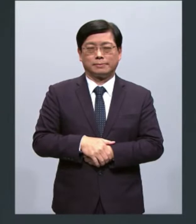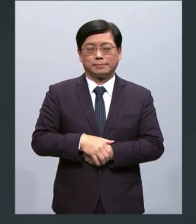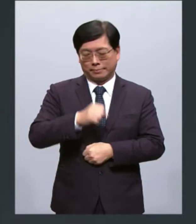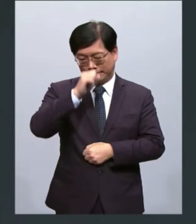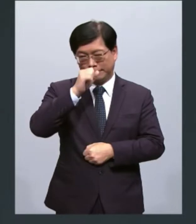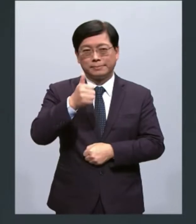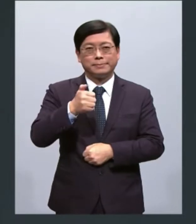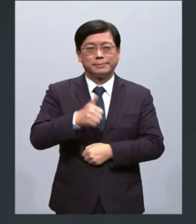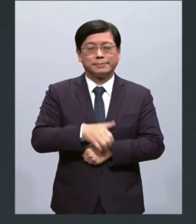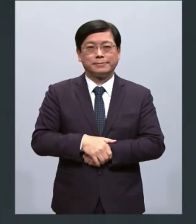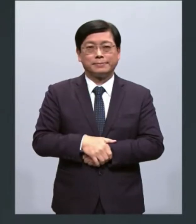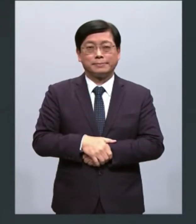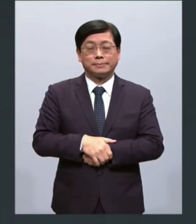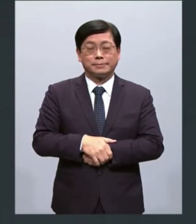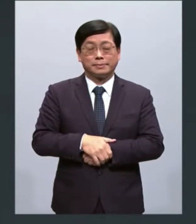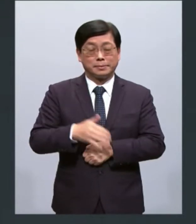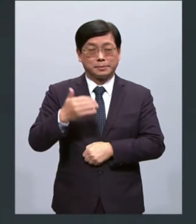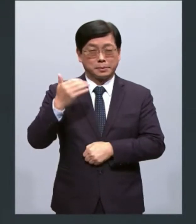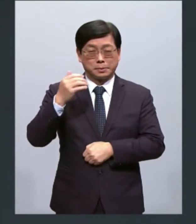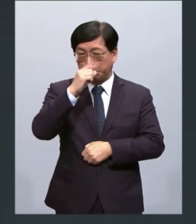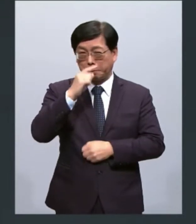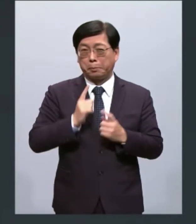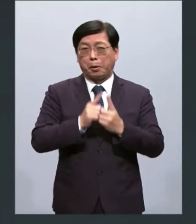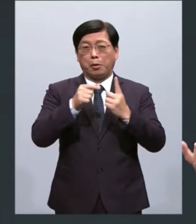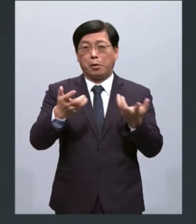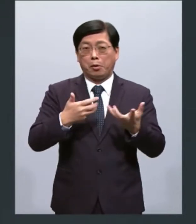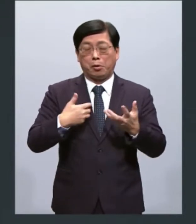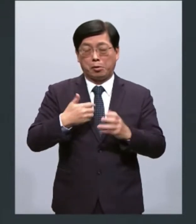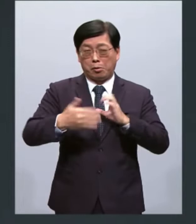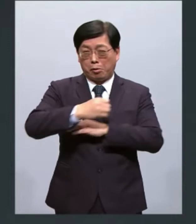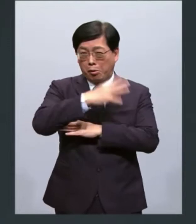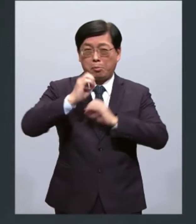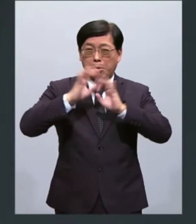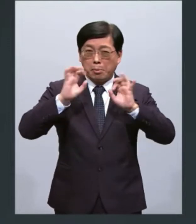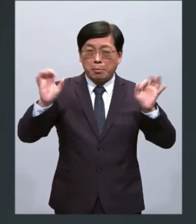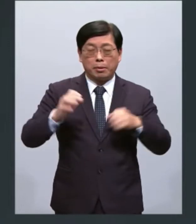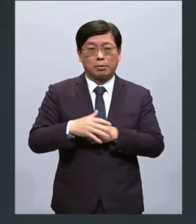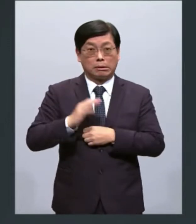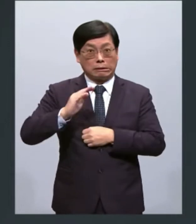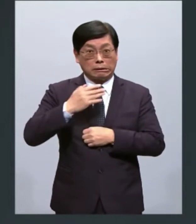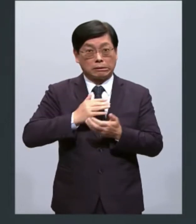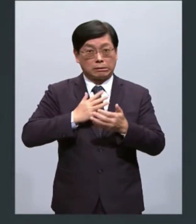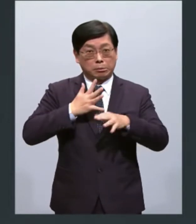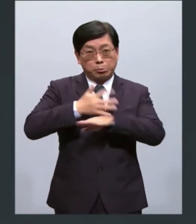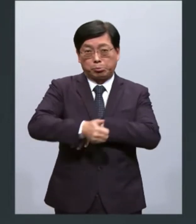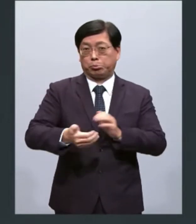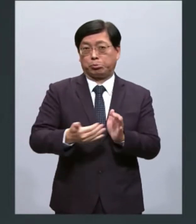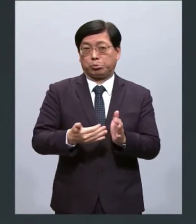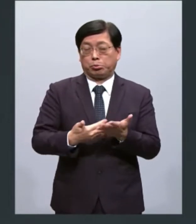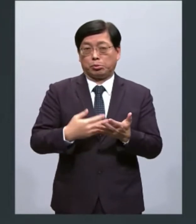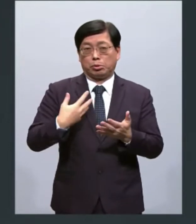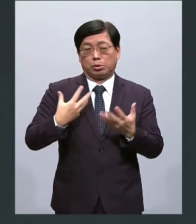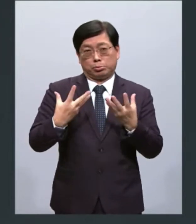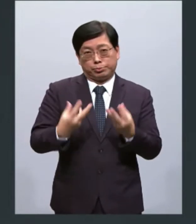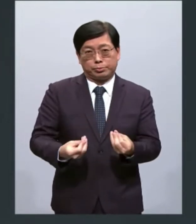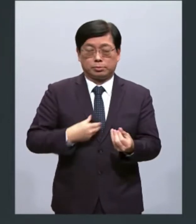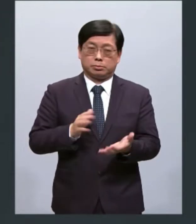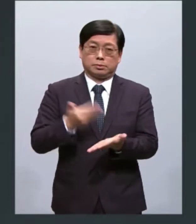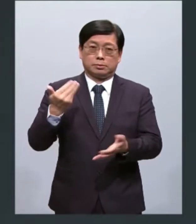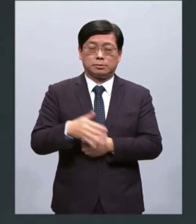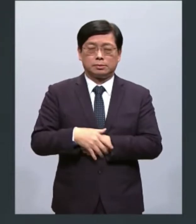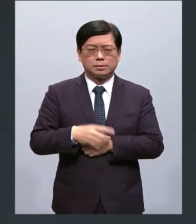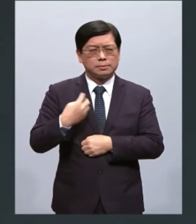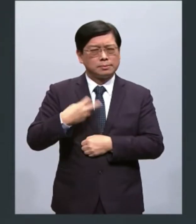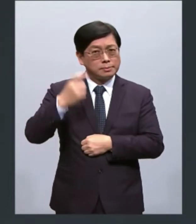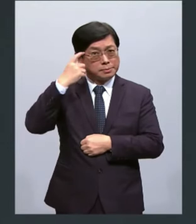好，谢谢。每一次事情发生以后，媒体就会大肆报道，但是事过境迁又没有下文。其实我